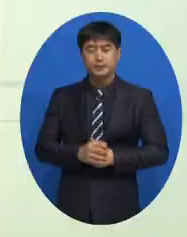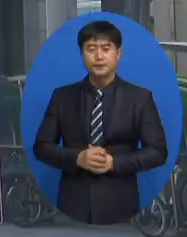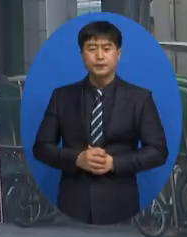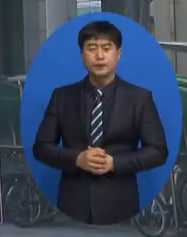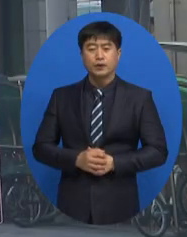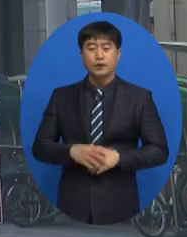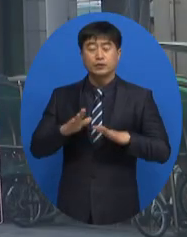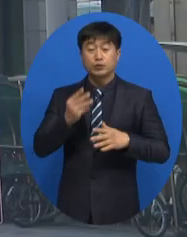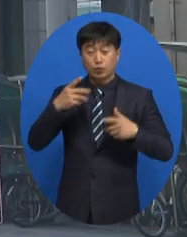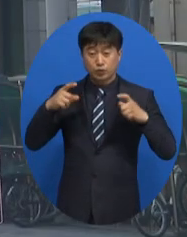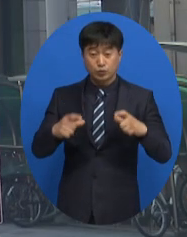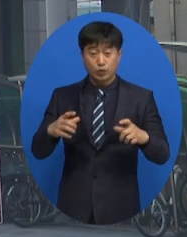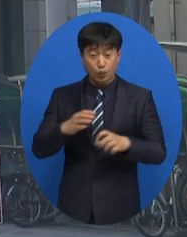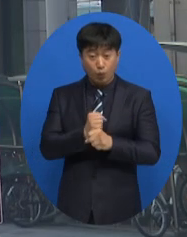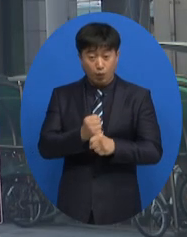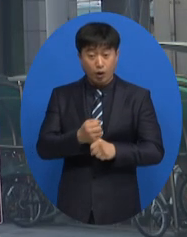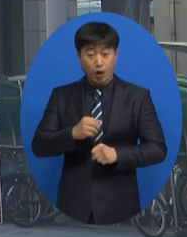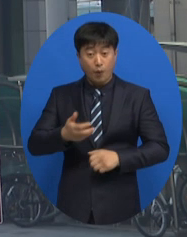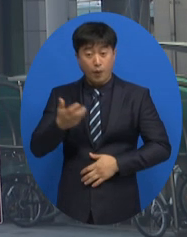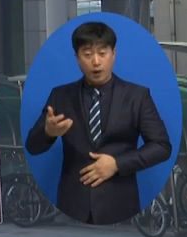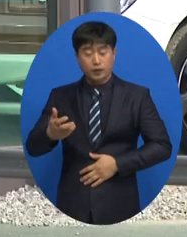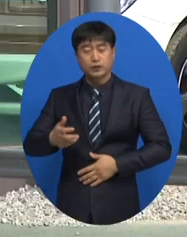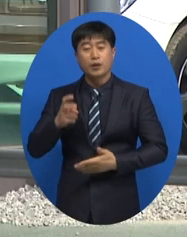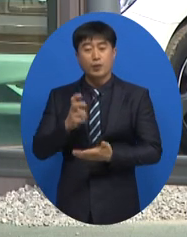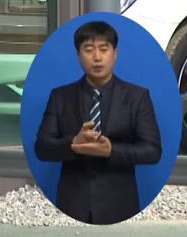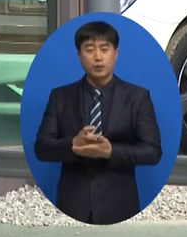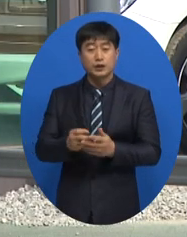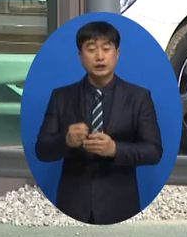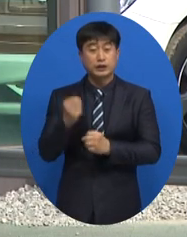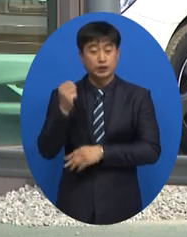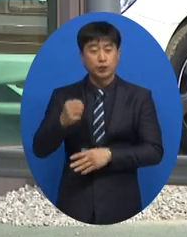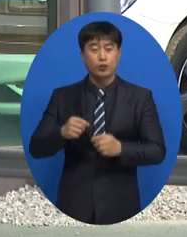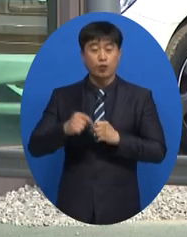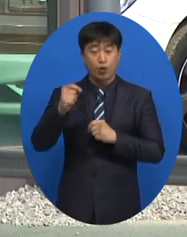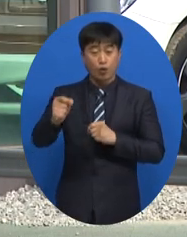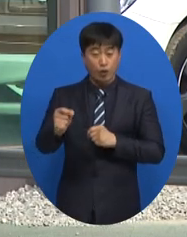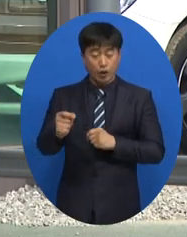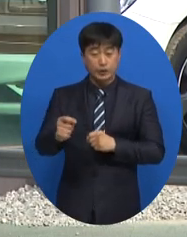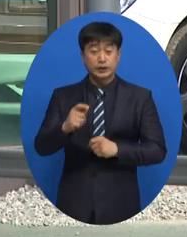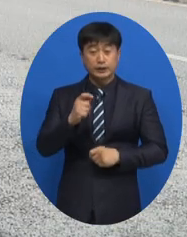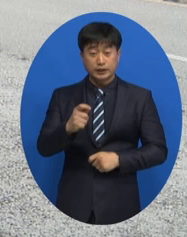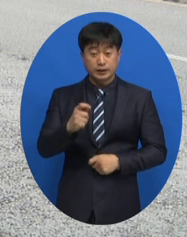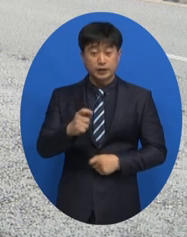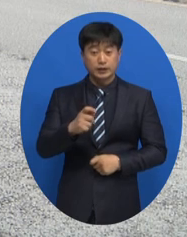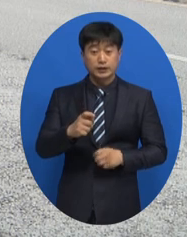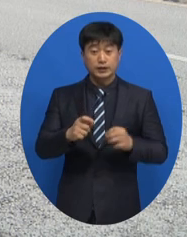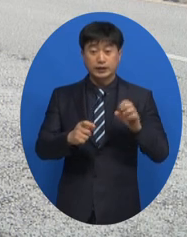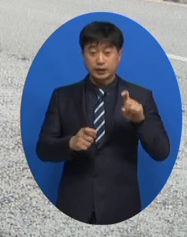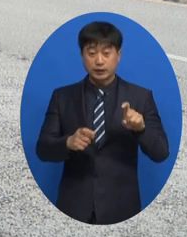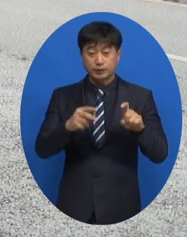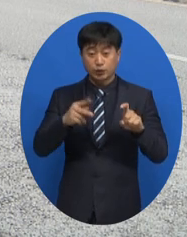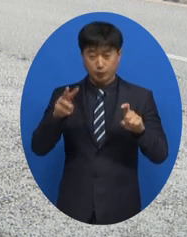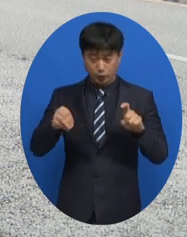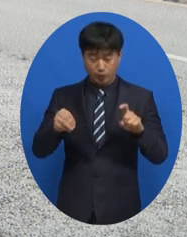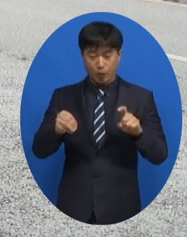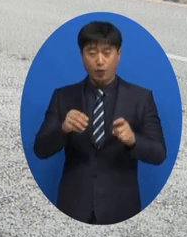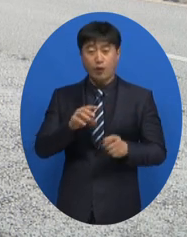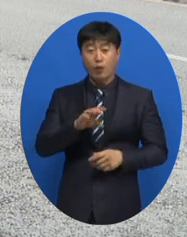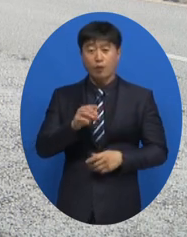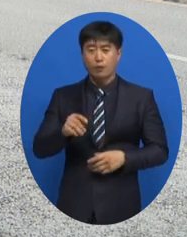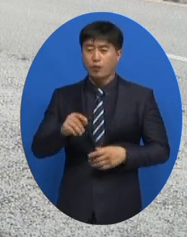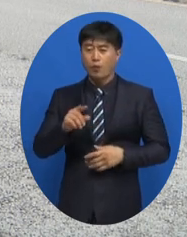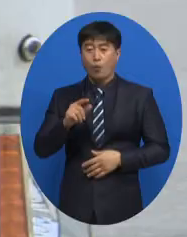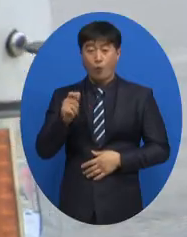돼요. 현행 수도권 통합 환승 할인 제도는 기본 거리인 10km가 넘으면 5km마다 100원의 추가 요금이